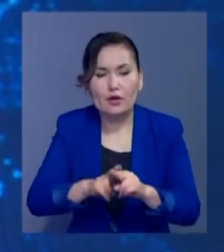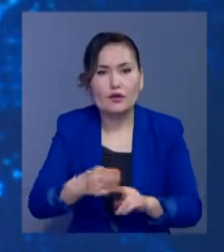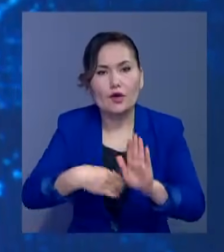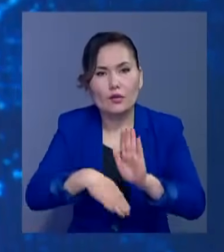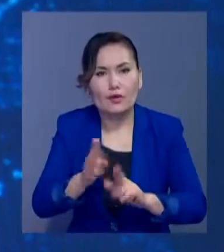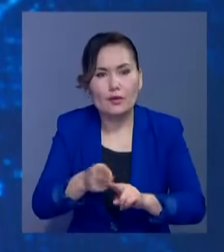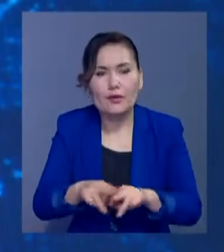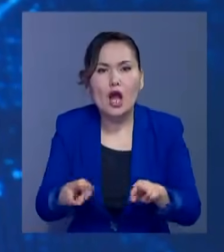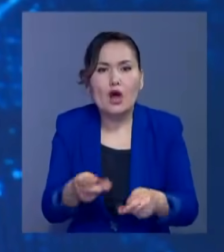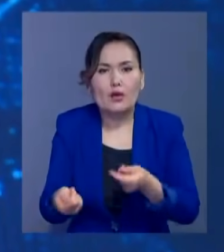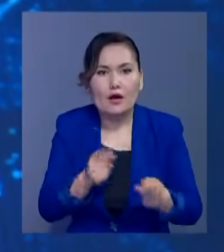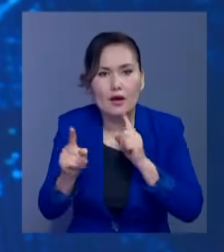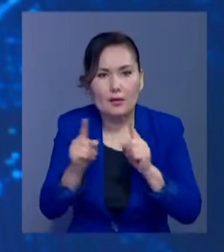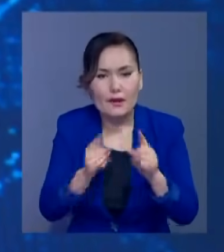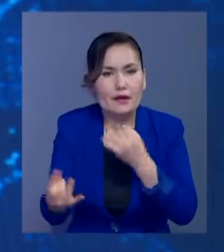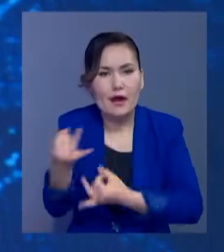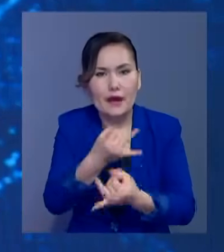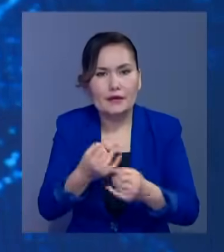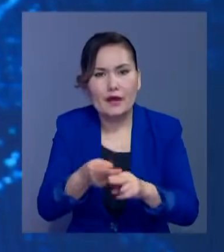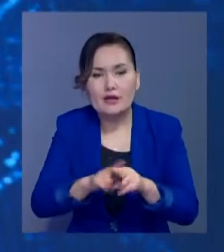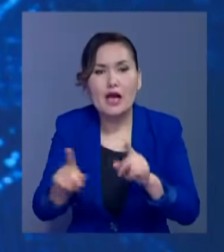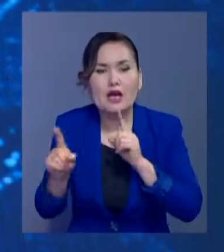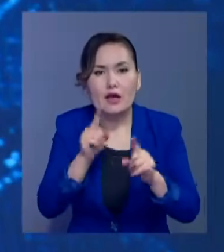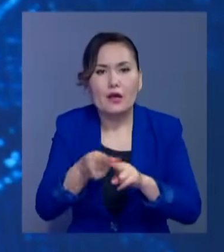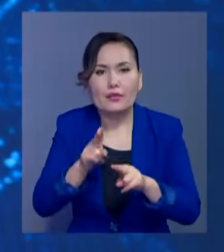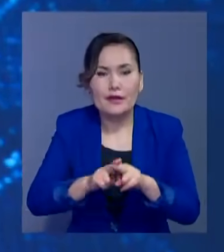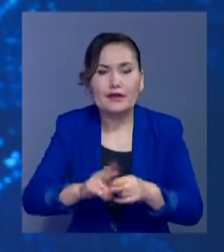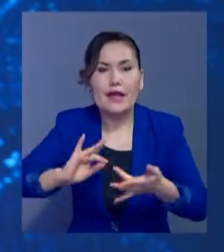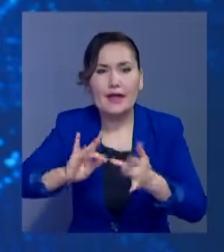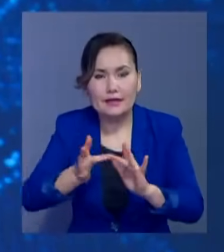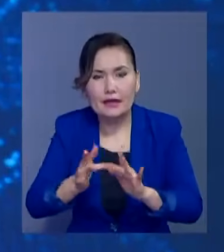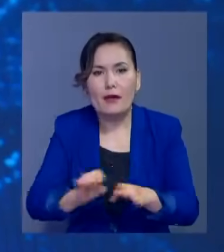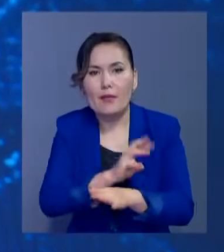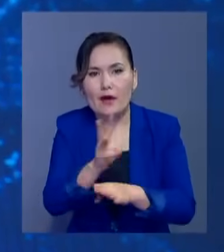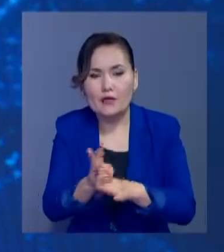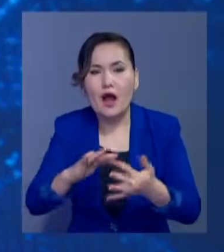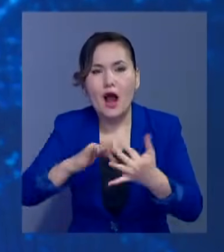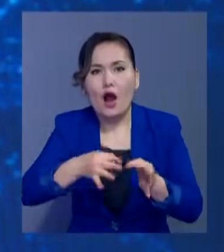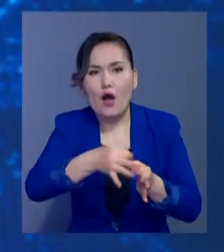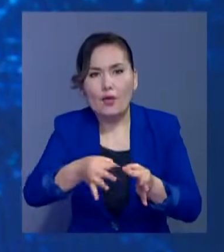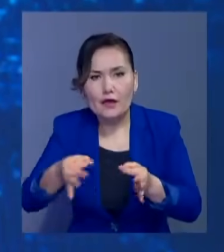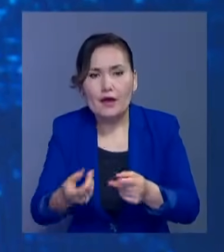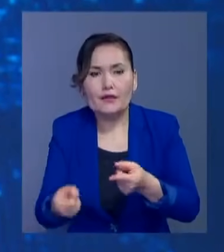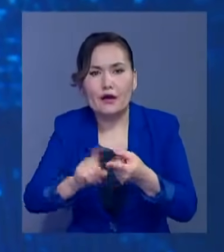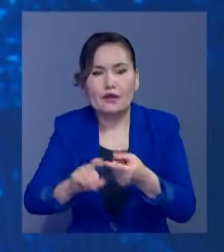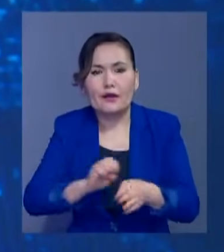Бұл туралы үкіметтің селекторлық отырысында айтылды. Жиында кең жолақты интернетке қол жеткізетін ауылдар